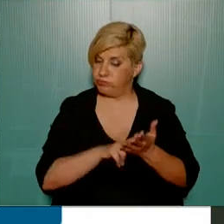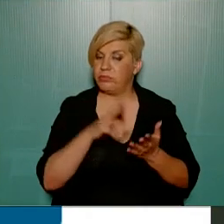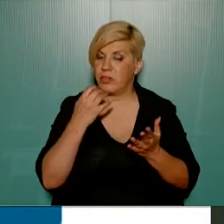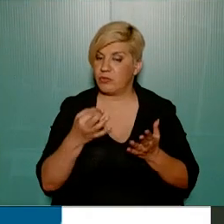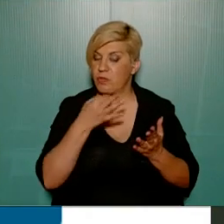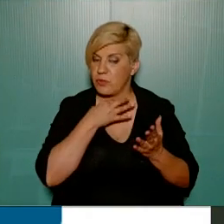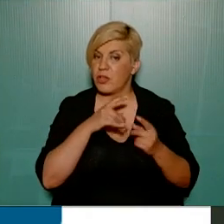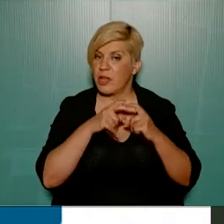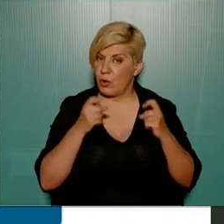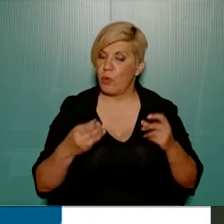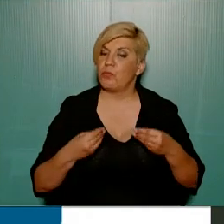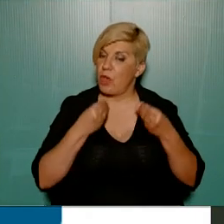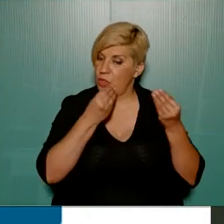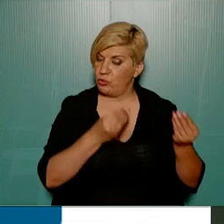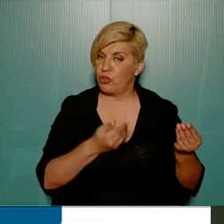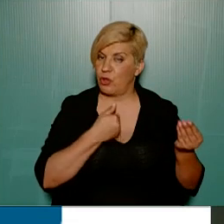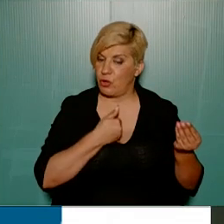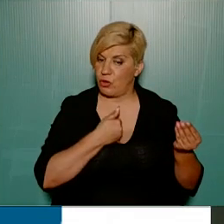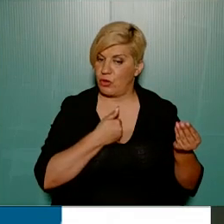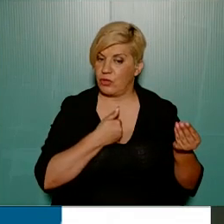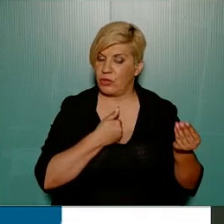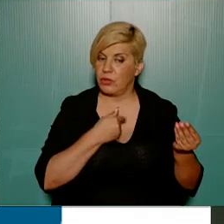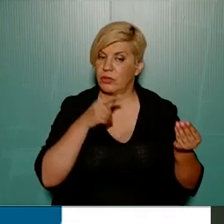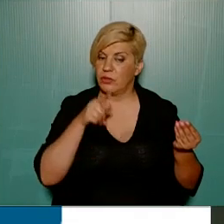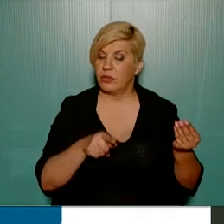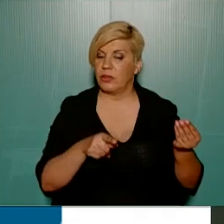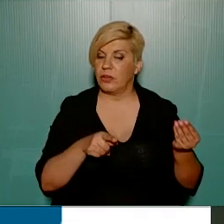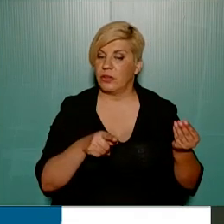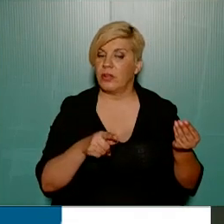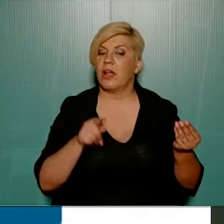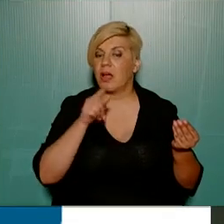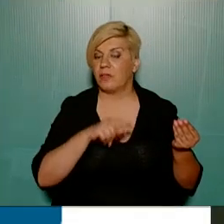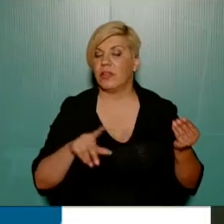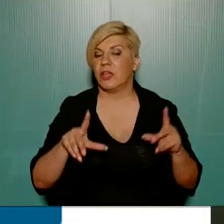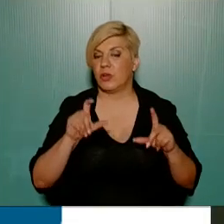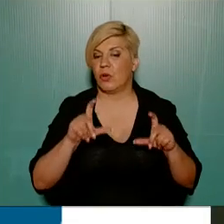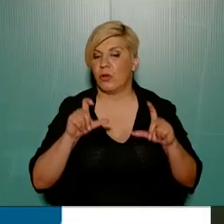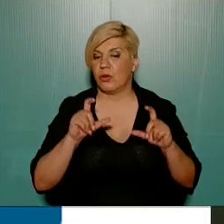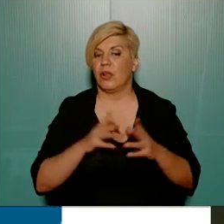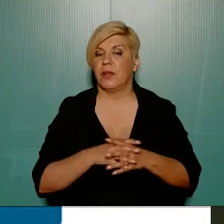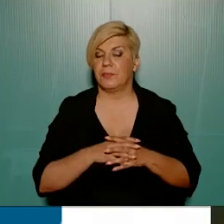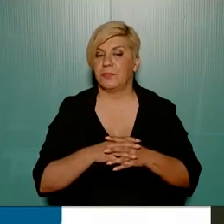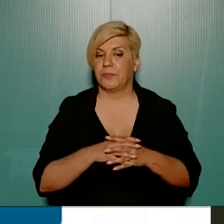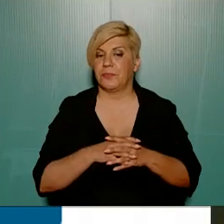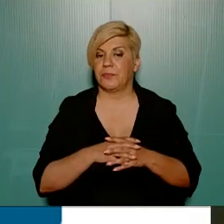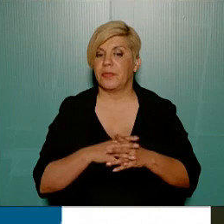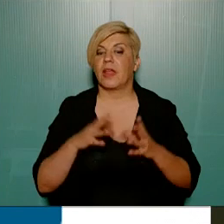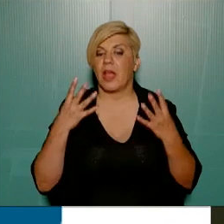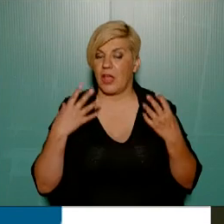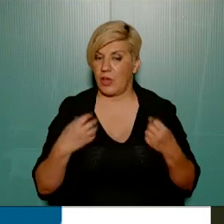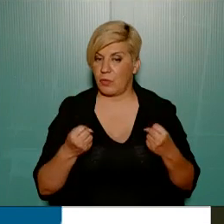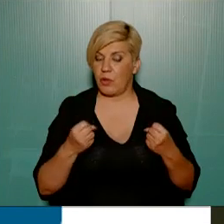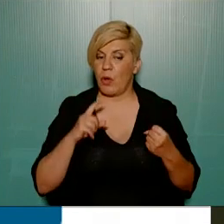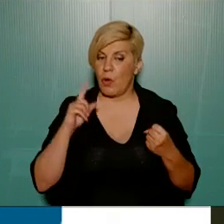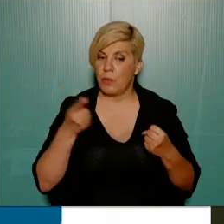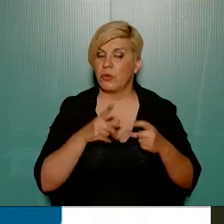Χρησιμοποίησε και υλικό που το είχα δώσει εγώ. Εδώ απλώς το copyright έχω εγώ από την εικόνα αυτή. Λοιπόν, και έχουμε